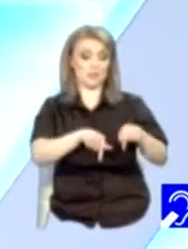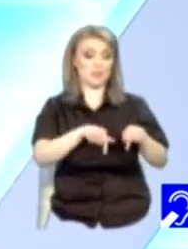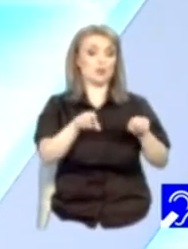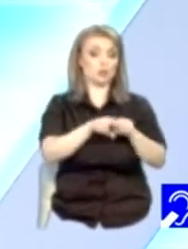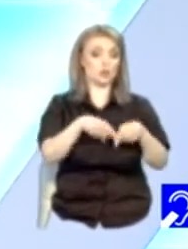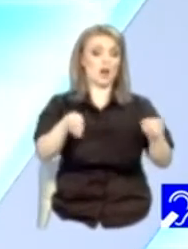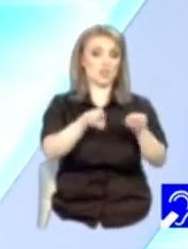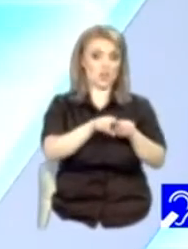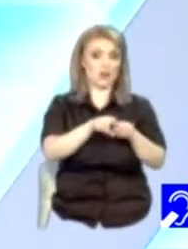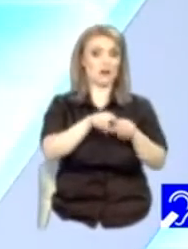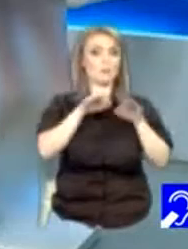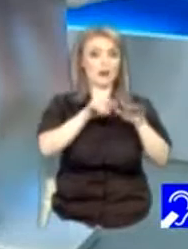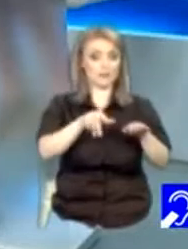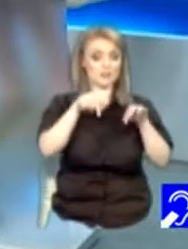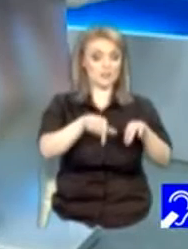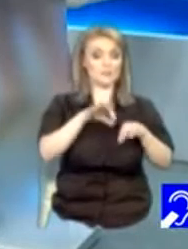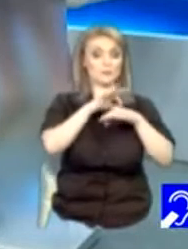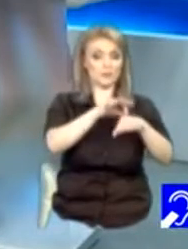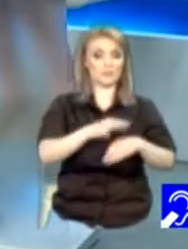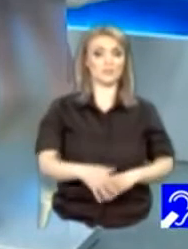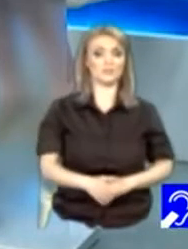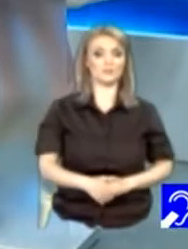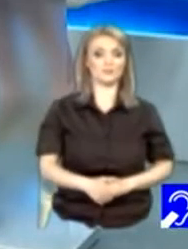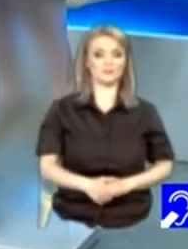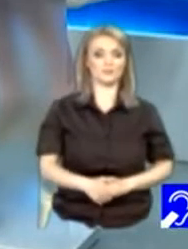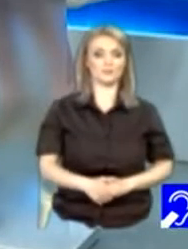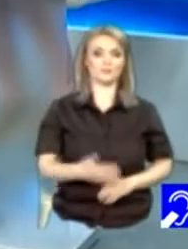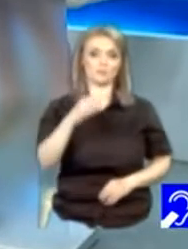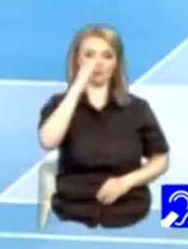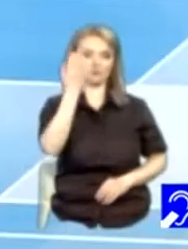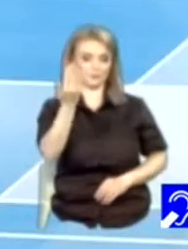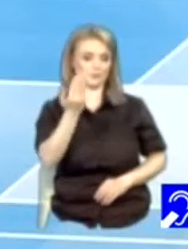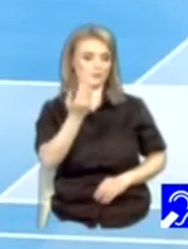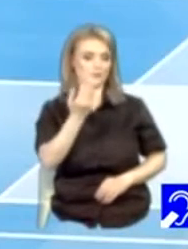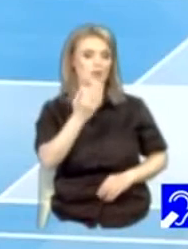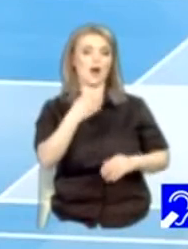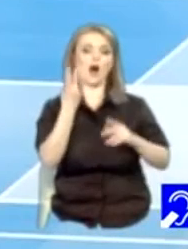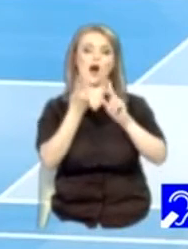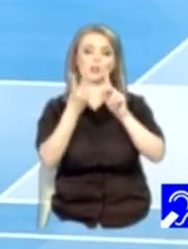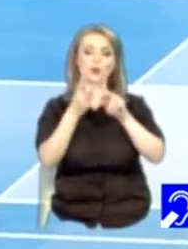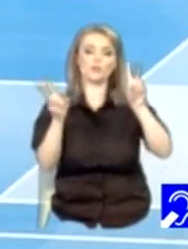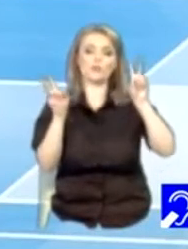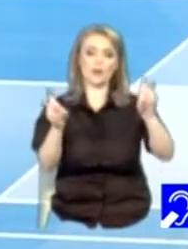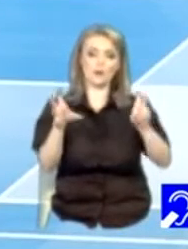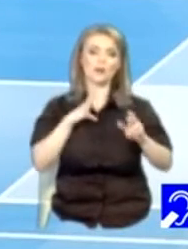sprijin. Mulțumim! Mulțumesc! Domnule Burlacu, corupția a fost a doua temă enunțată de ultimul domn